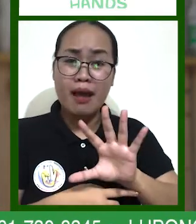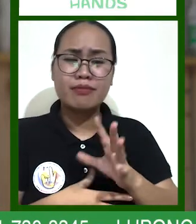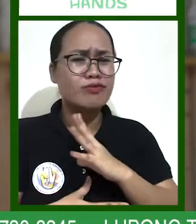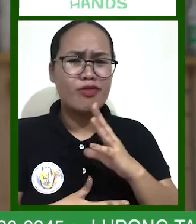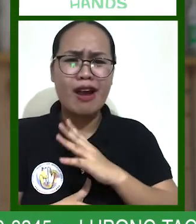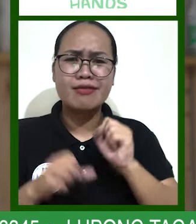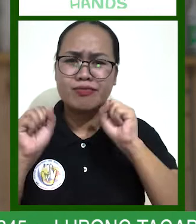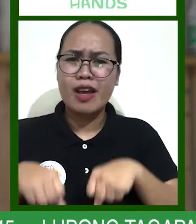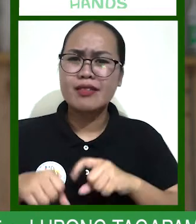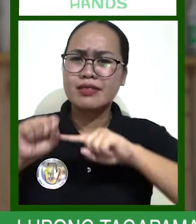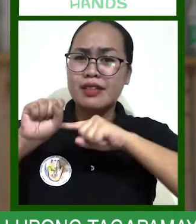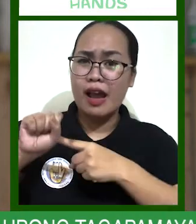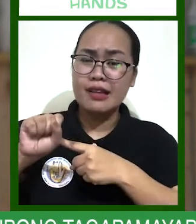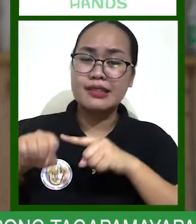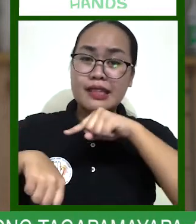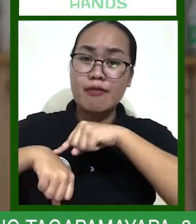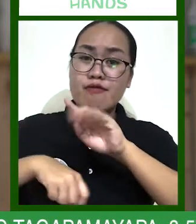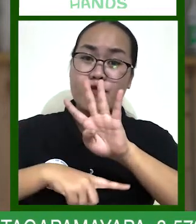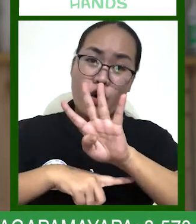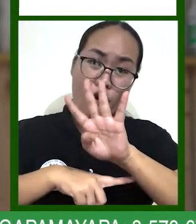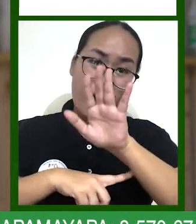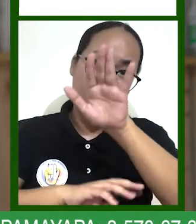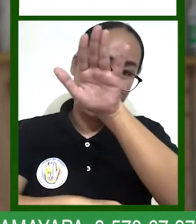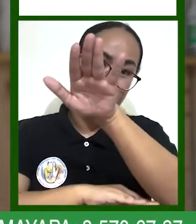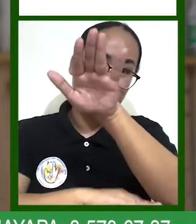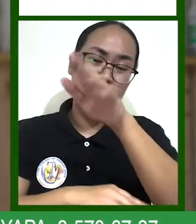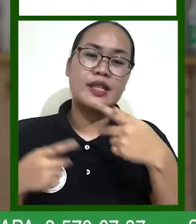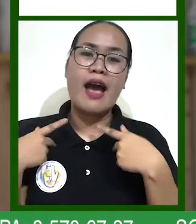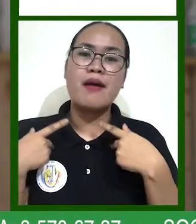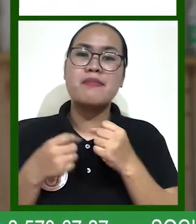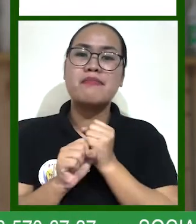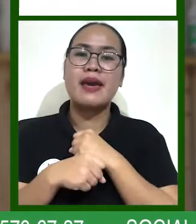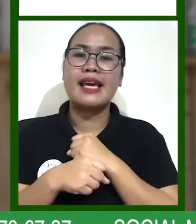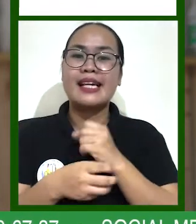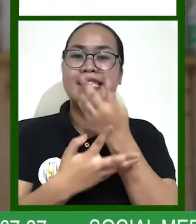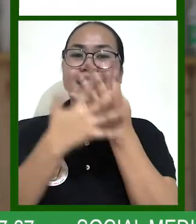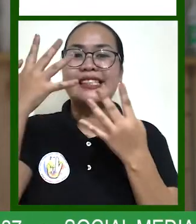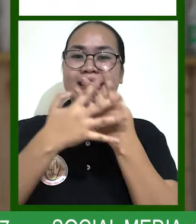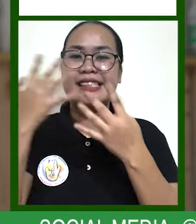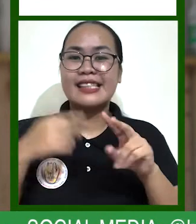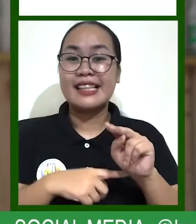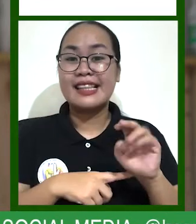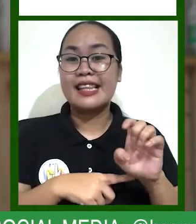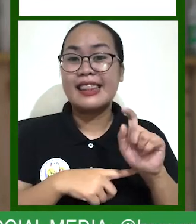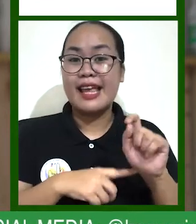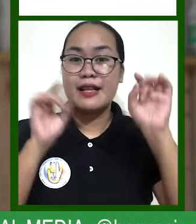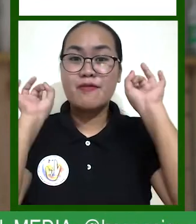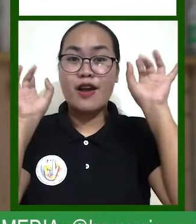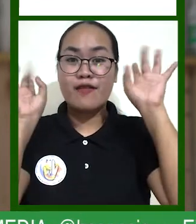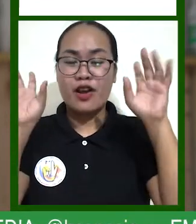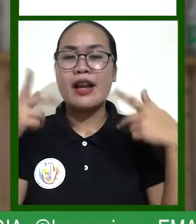ating basketball court ginagawa. Nagse-set up tayo ng volleyball net doon nang sa ganun makapaglaro din sila. Of course, yung ating sports